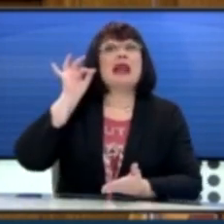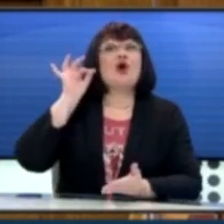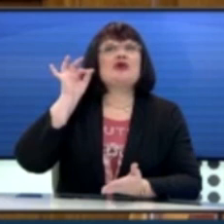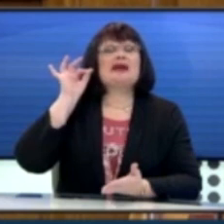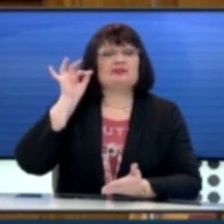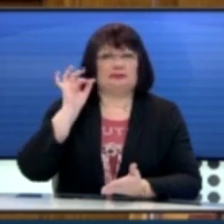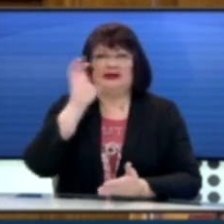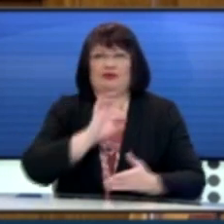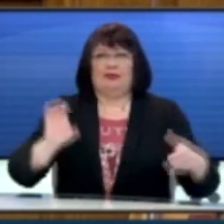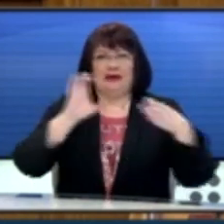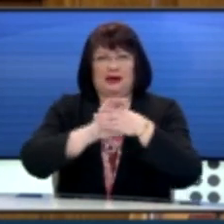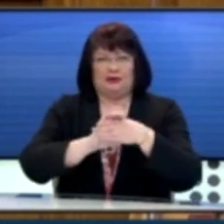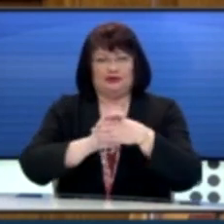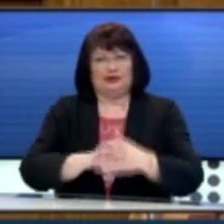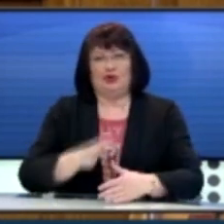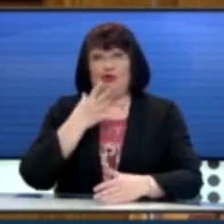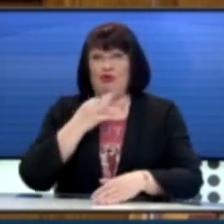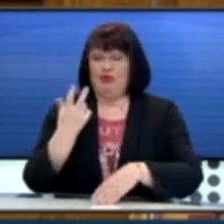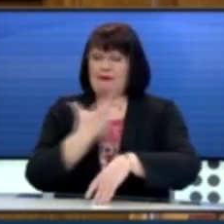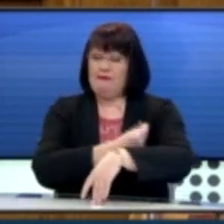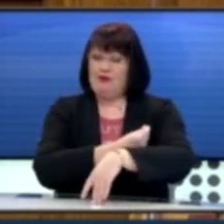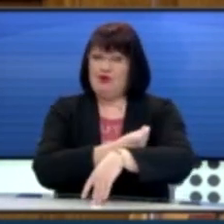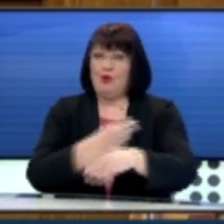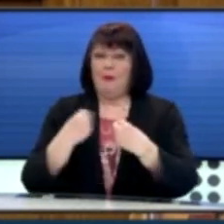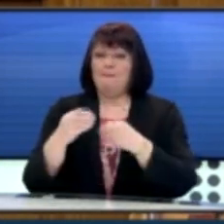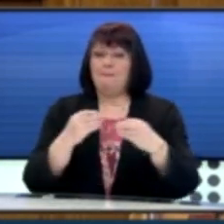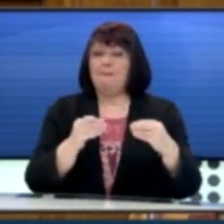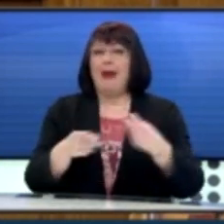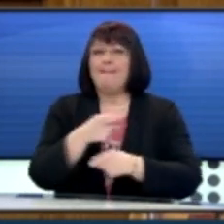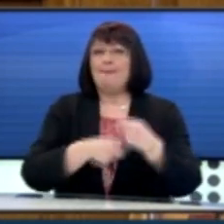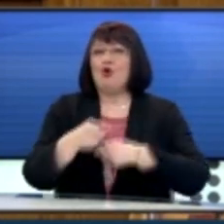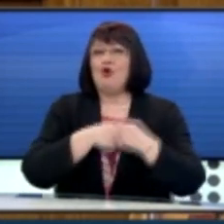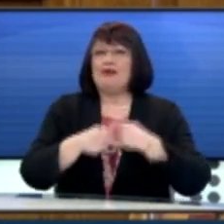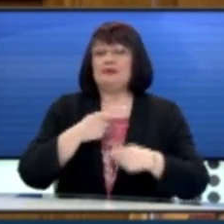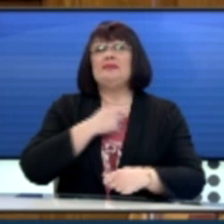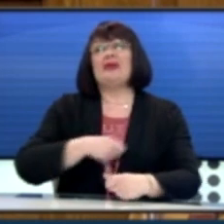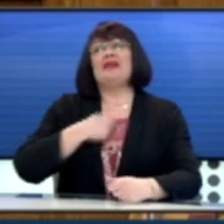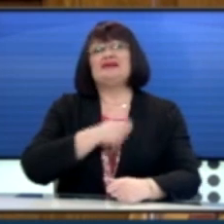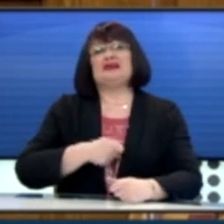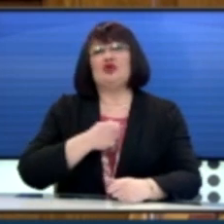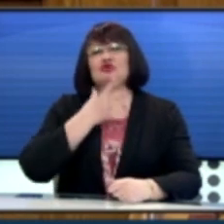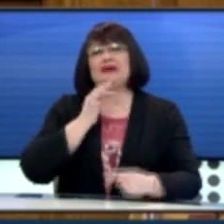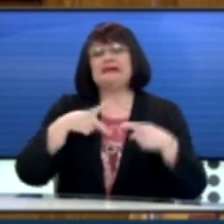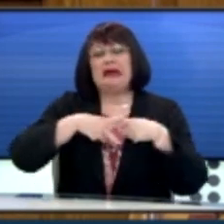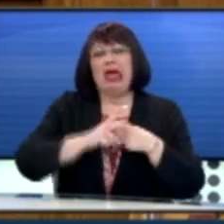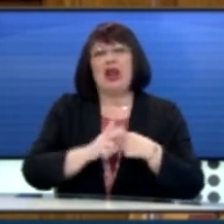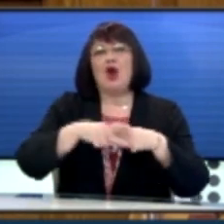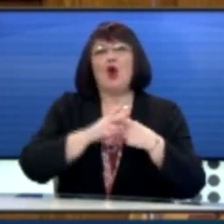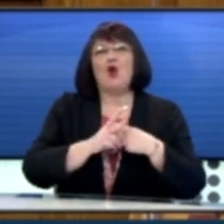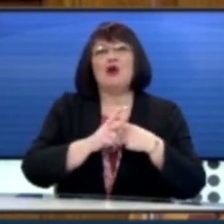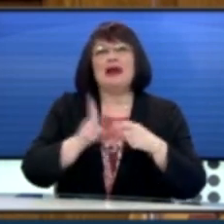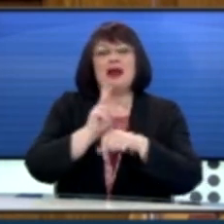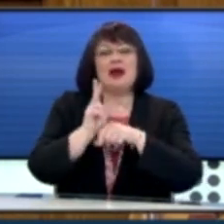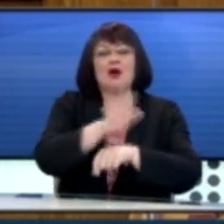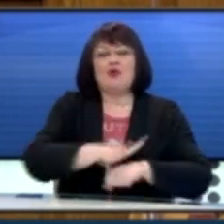Ευρωπαϊκής Ένωσης, γιατί το εμβόλιο ως εμπόρευμα έγινε δυστυχώς εργαλείο